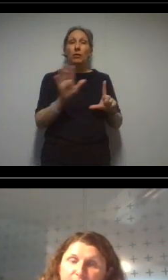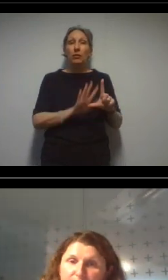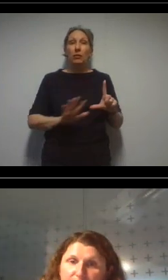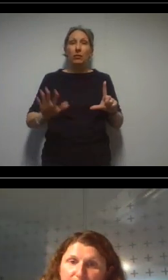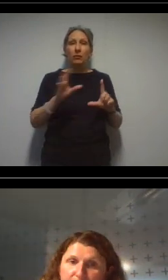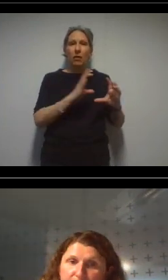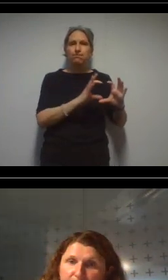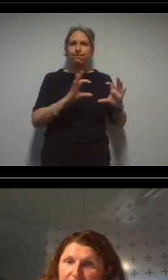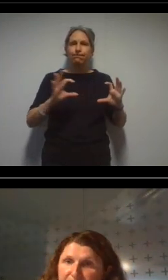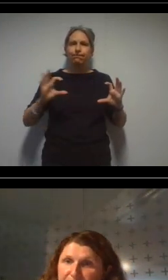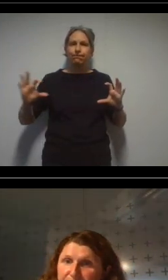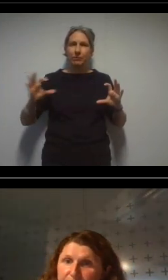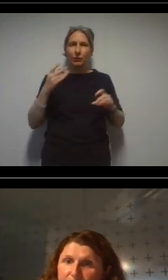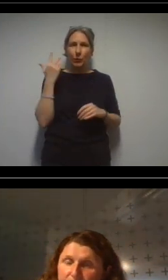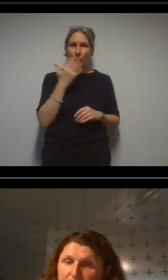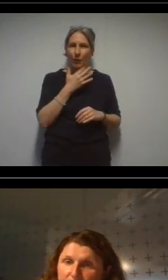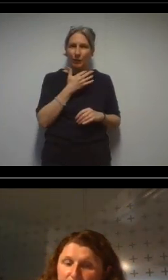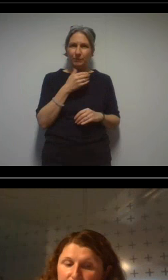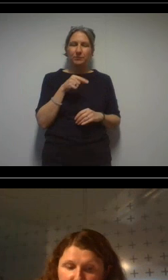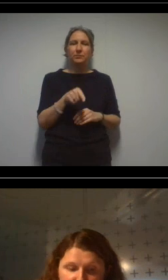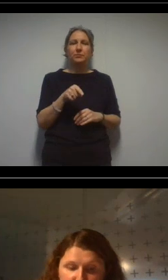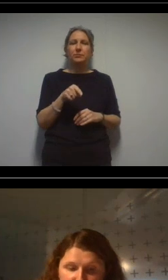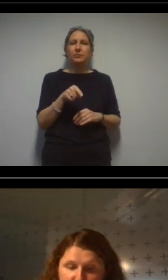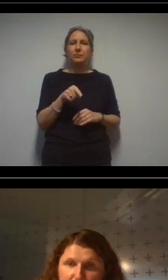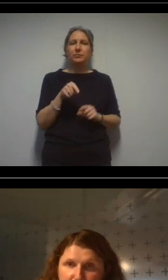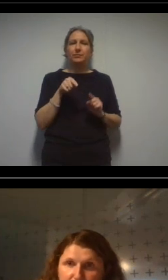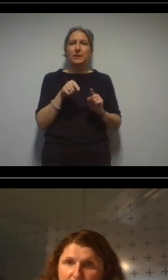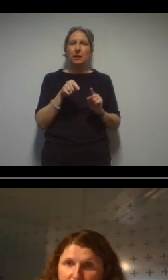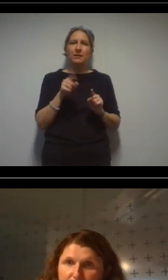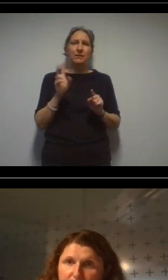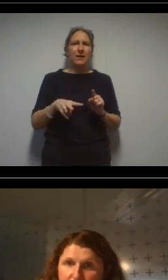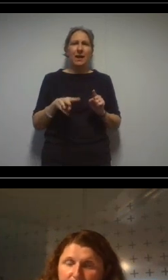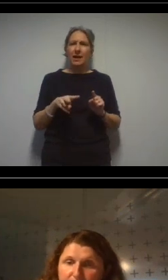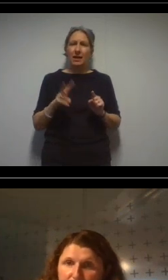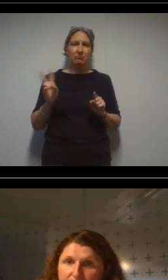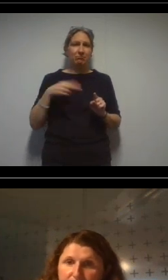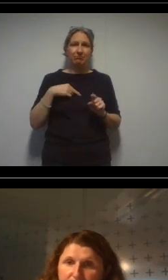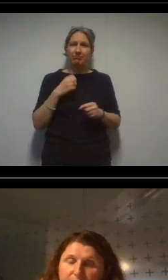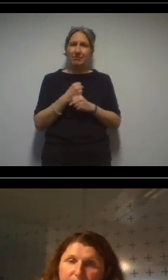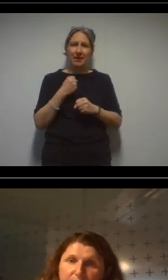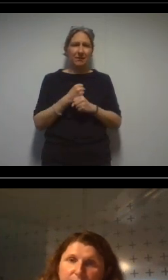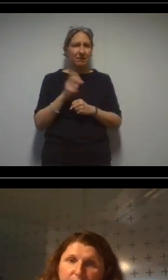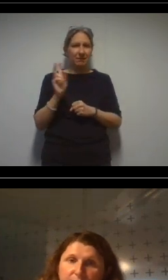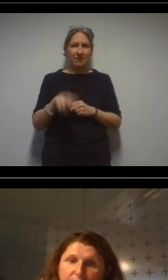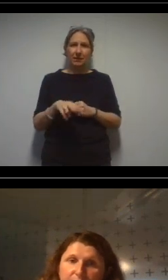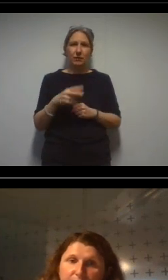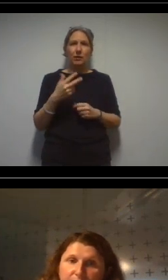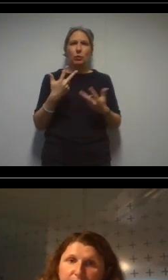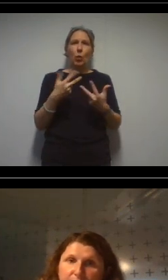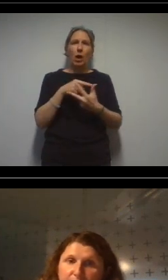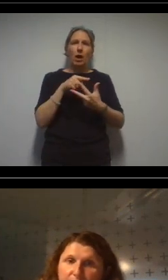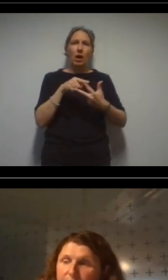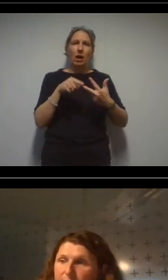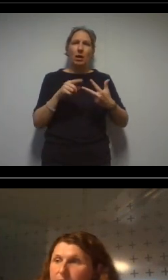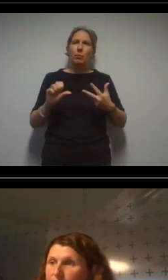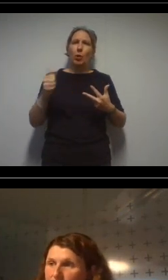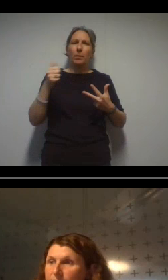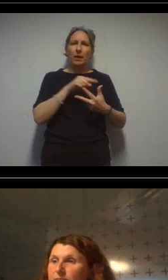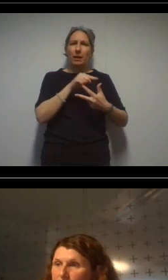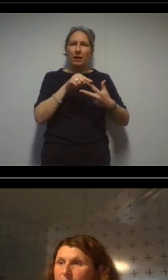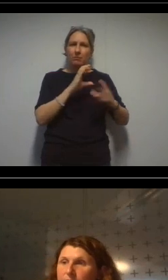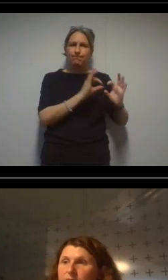bulles de couleurs. Ce qui est vraiment le cœur de notre activité, ce sont les trois premières bulles et que je vais vous présenter